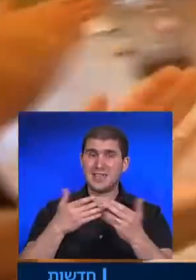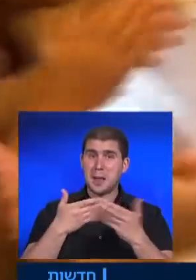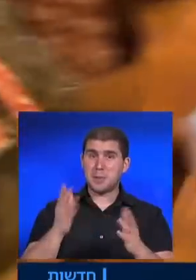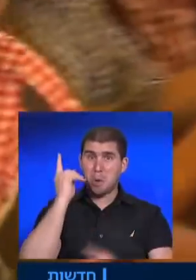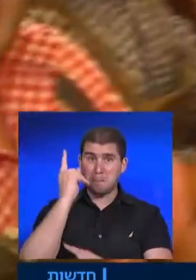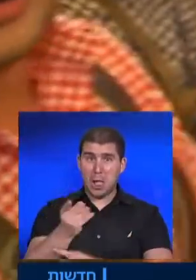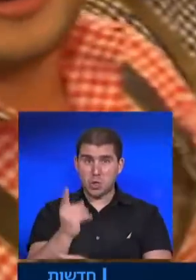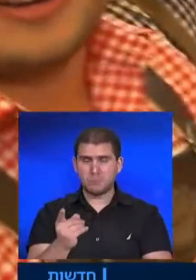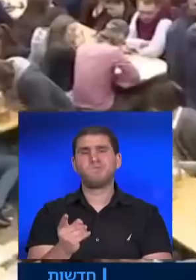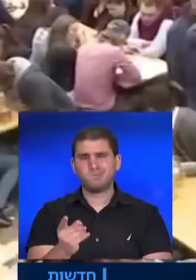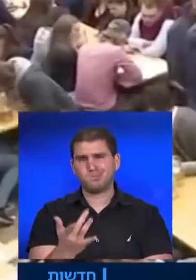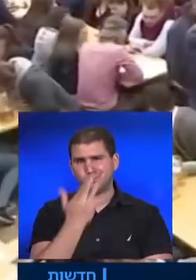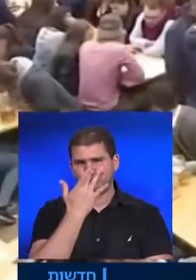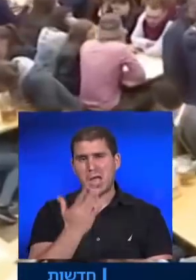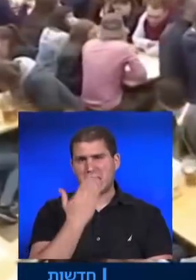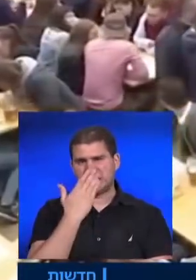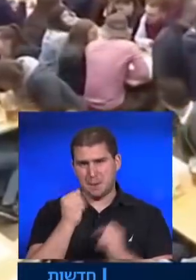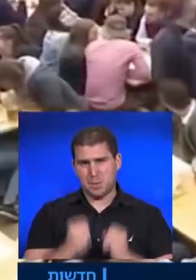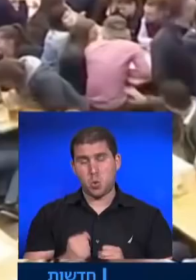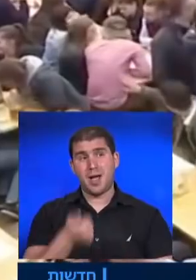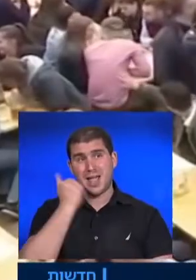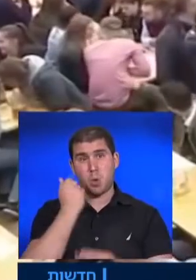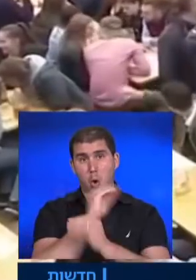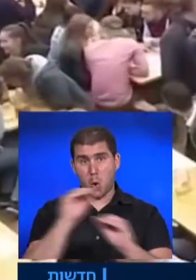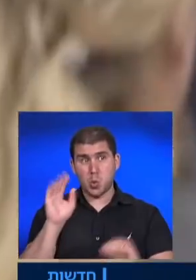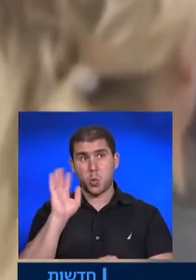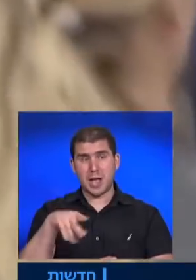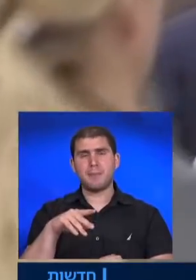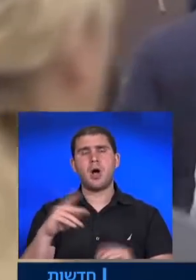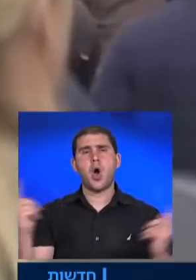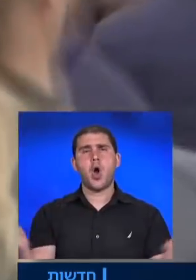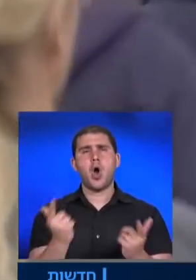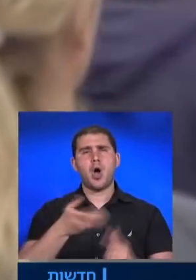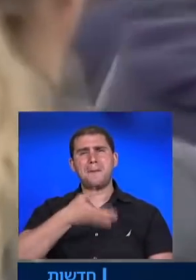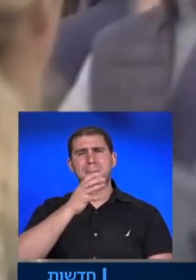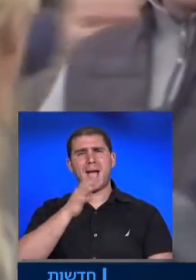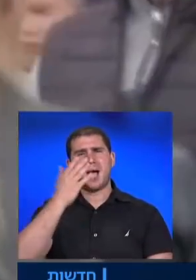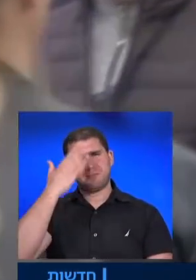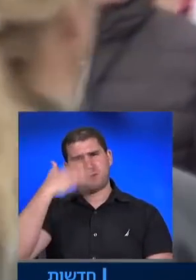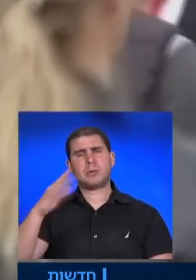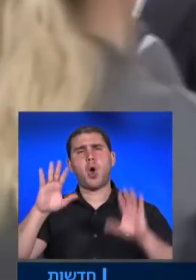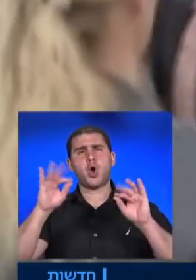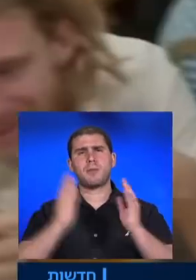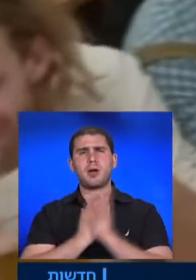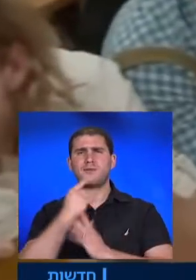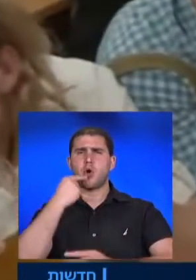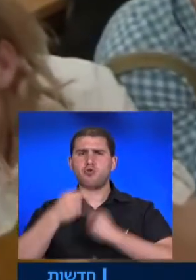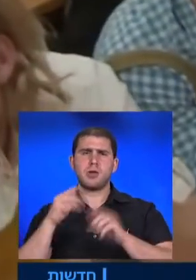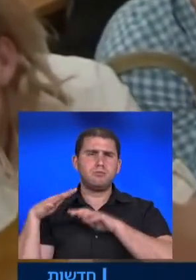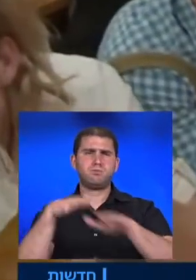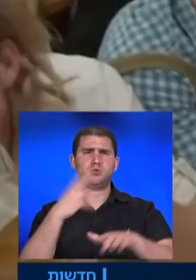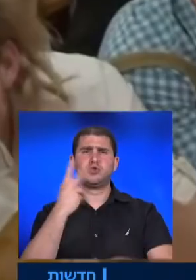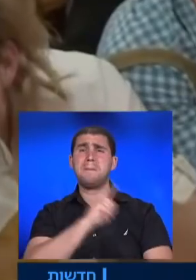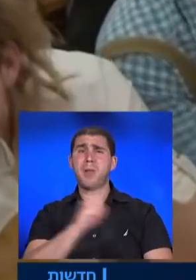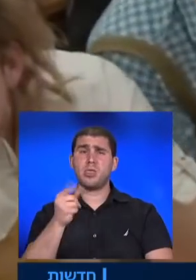צפויה אכזבה. אתמול הודיעו כי גם האוקטובר פסט המפורסם שאליו מגיעים בכל שנה 2 מיליון תיירים,